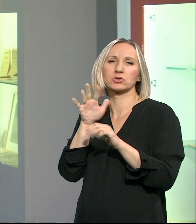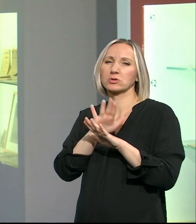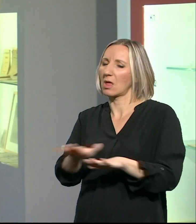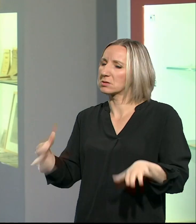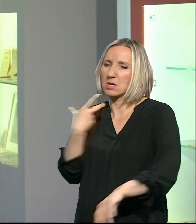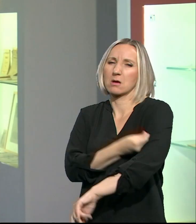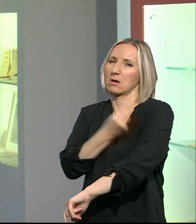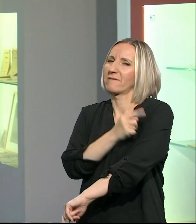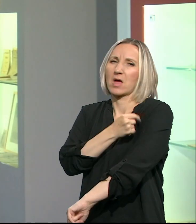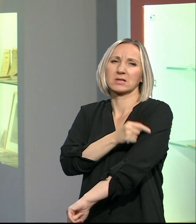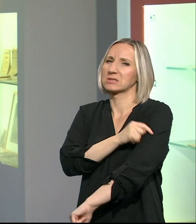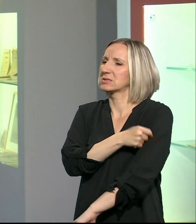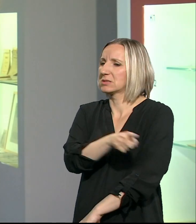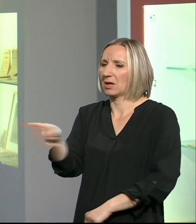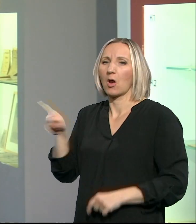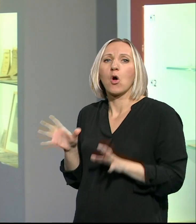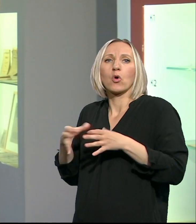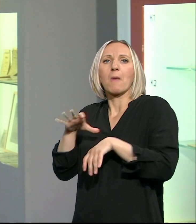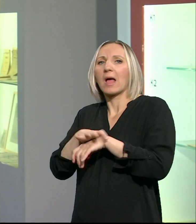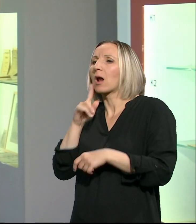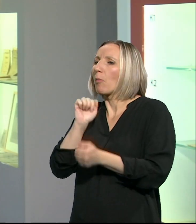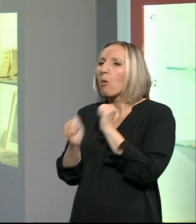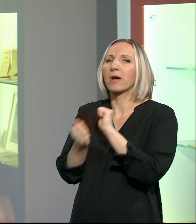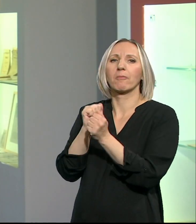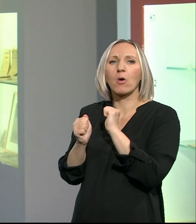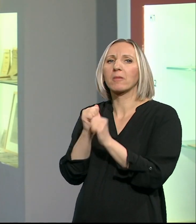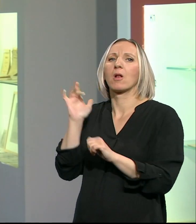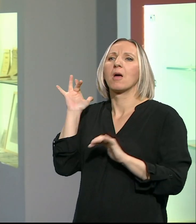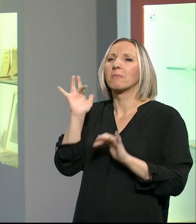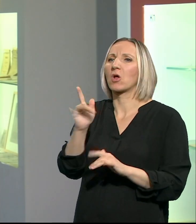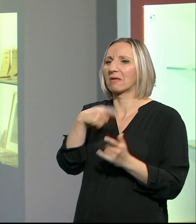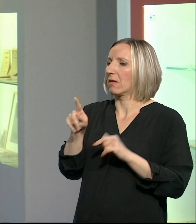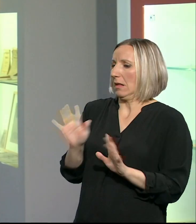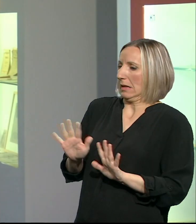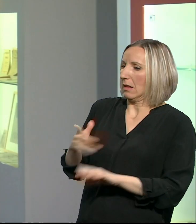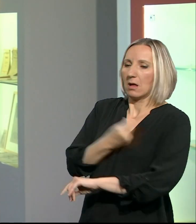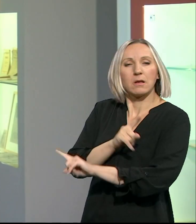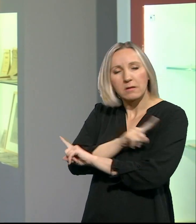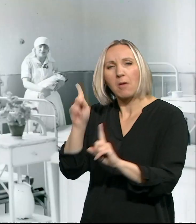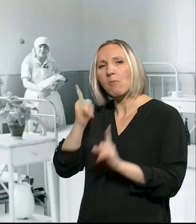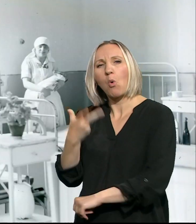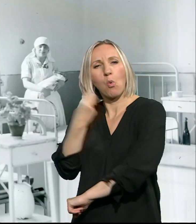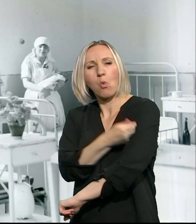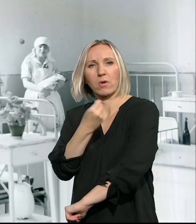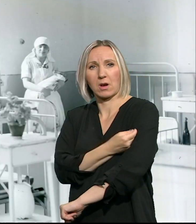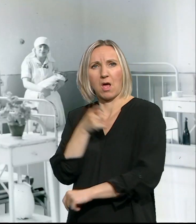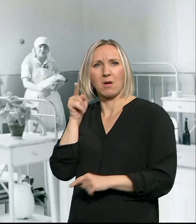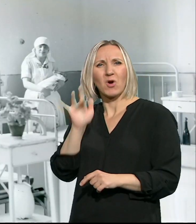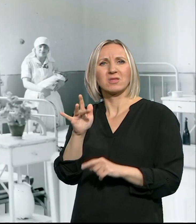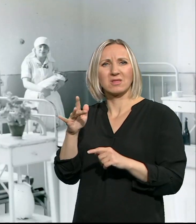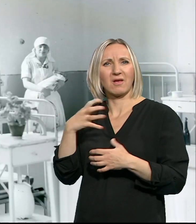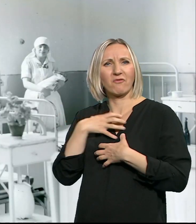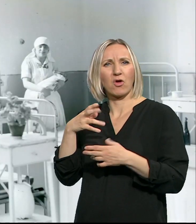tim grupama lekara koji su se borili protiv svih predrasuda da se vakcinacija uvede. Tuberkuloza je bila oblast kojom